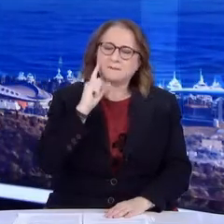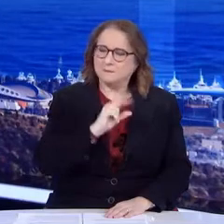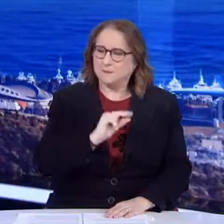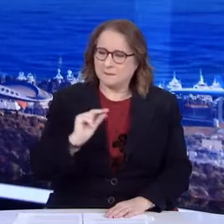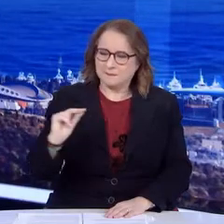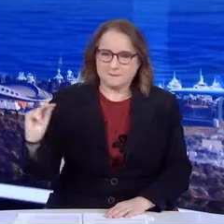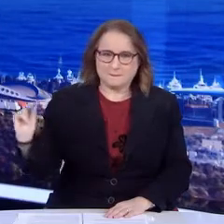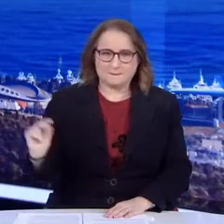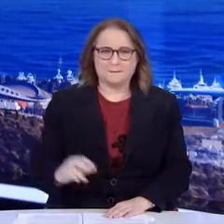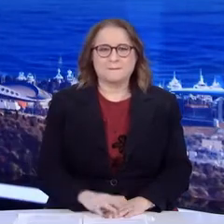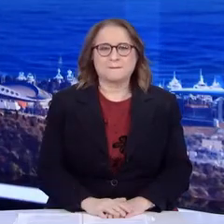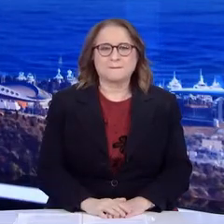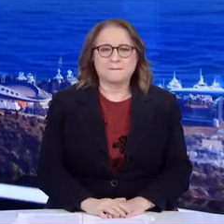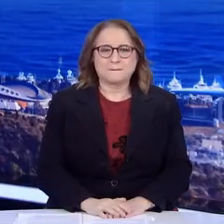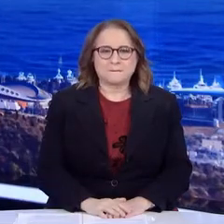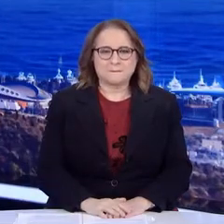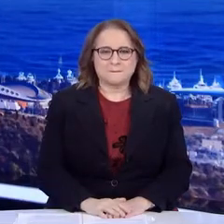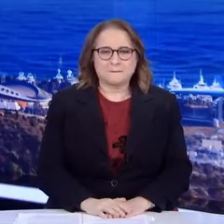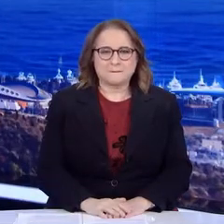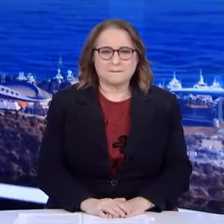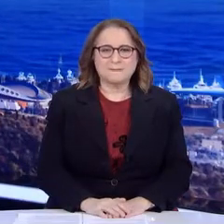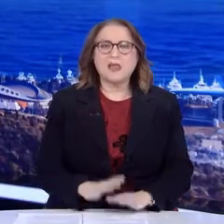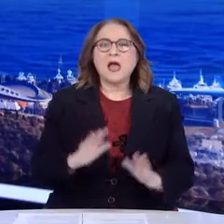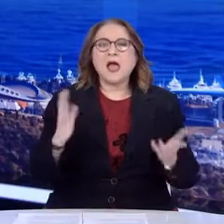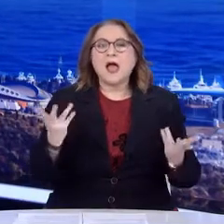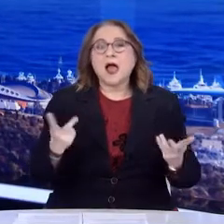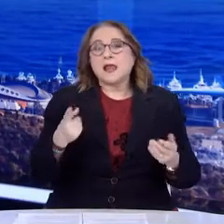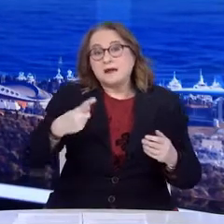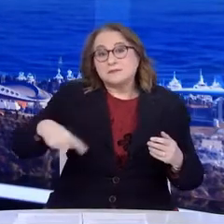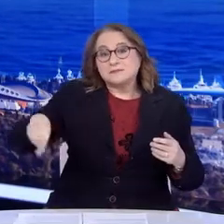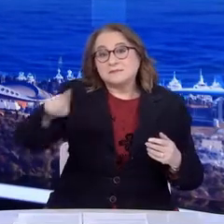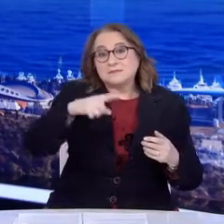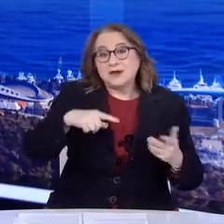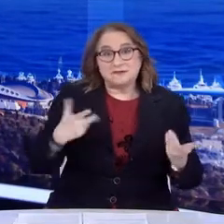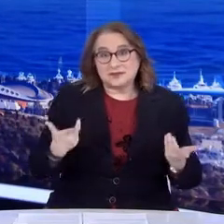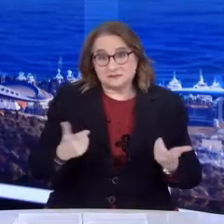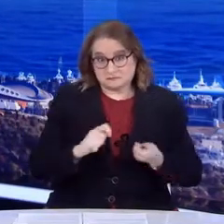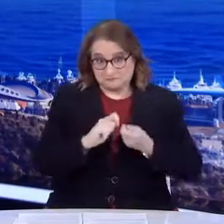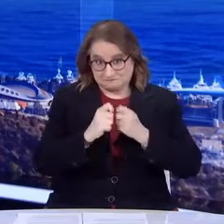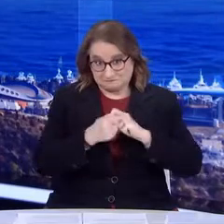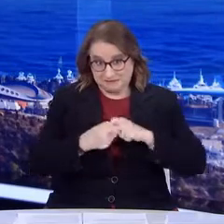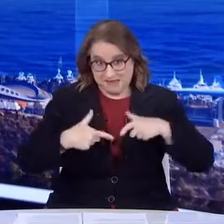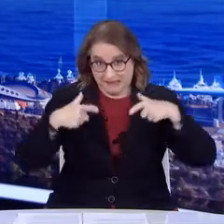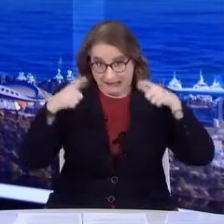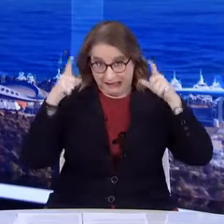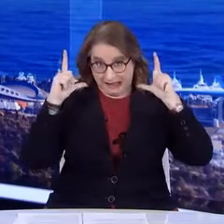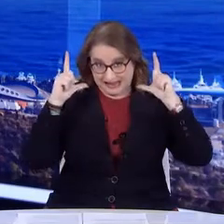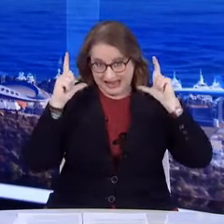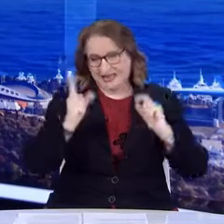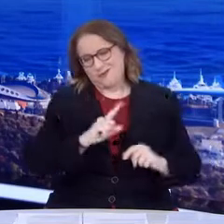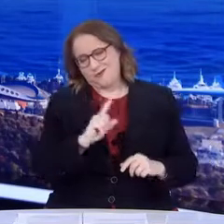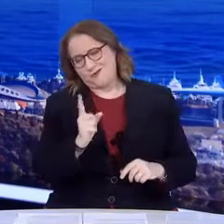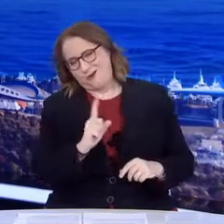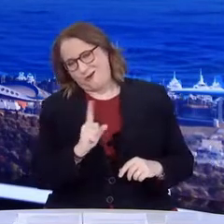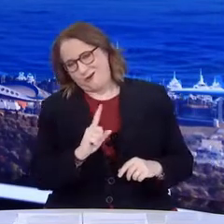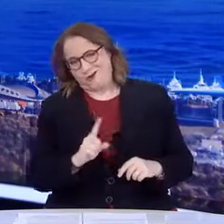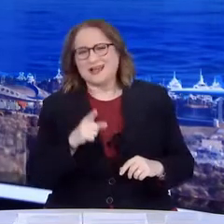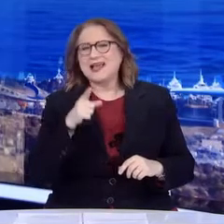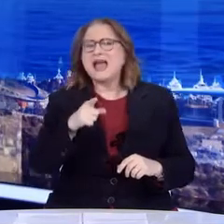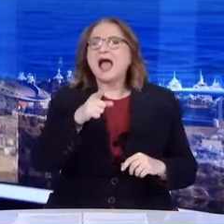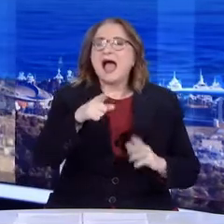όμως ο καλός καλό δεν έχει, μήπως θα πρέπει να αποφύγουν την αγιοποίηση. Από τα πιο διασκεδαστικά animation αυτής